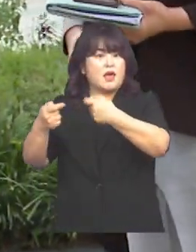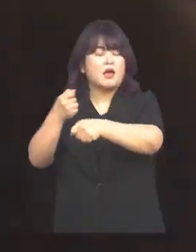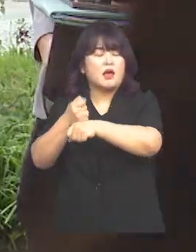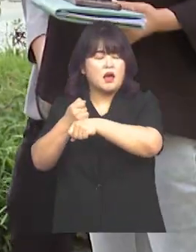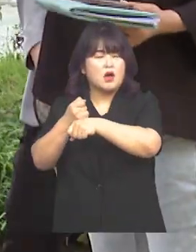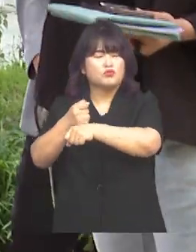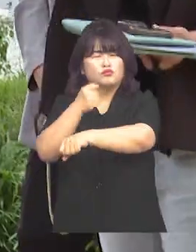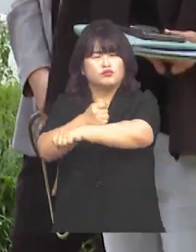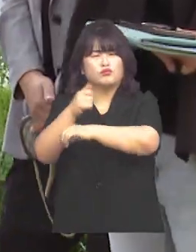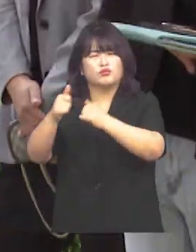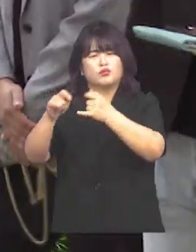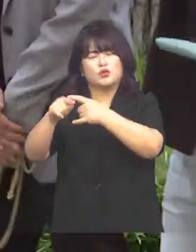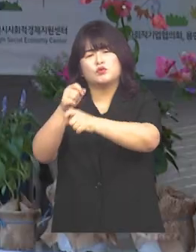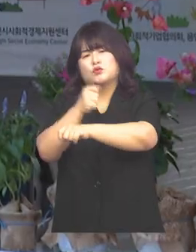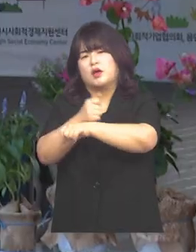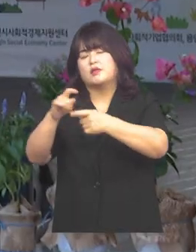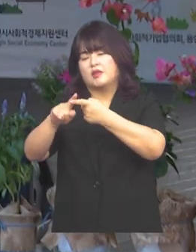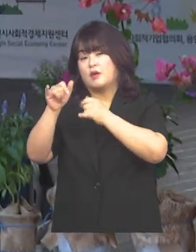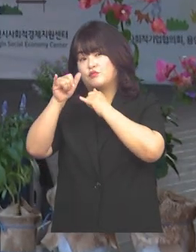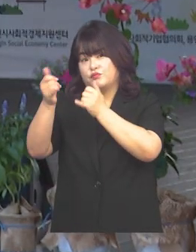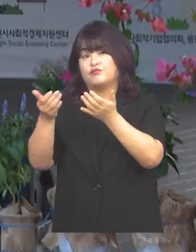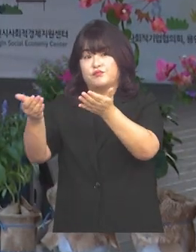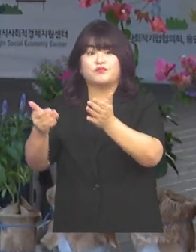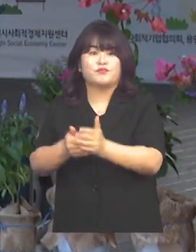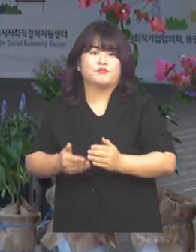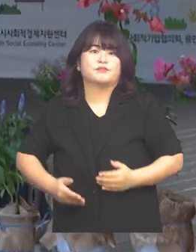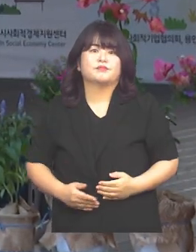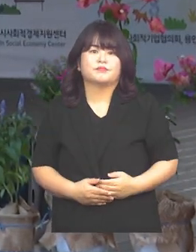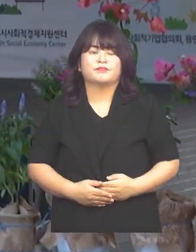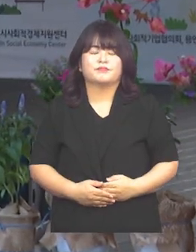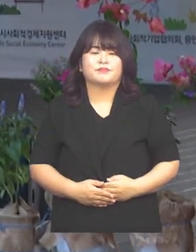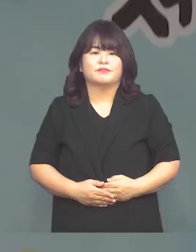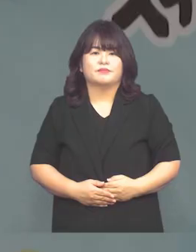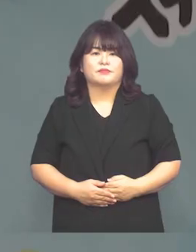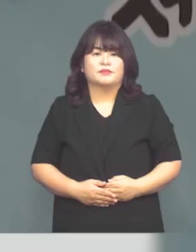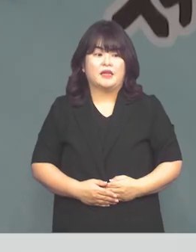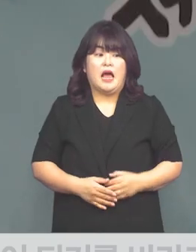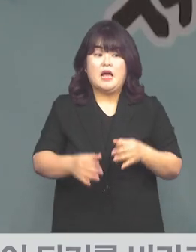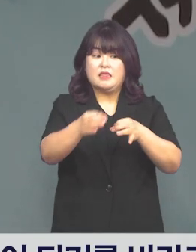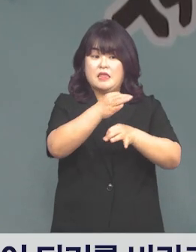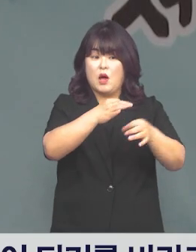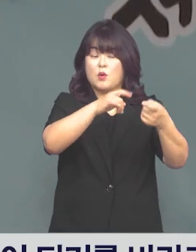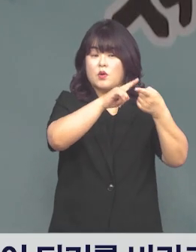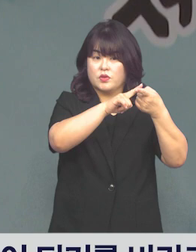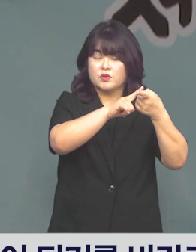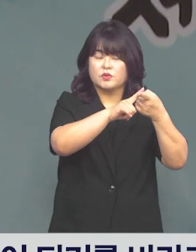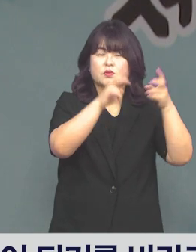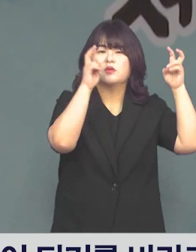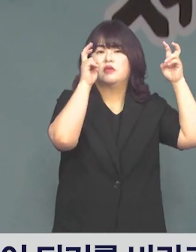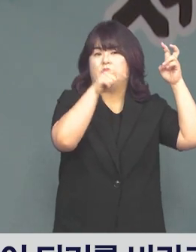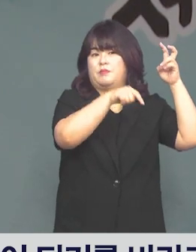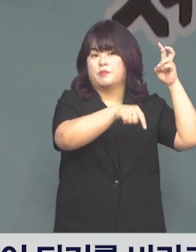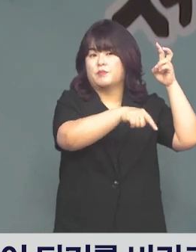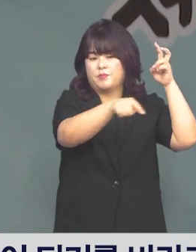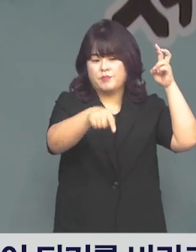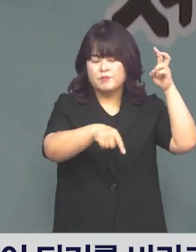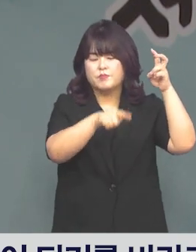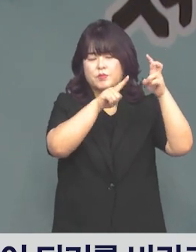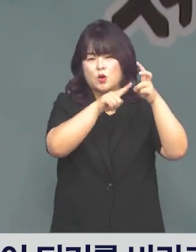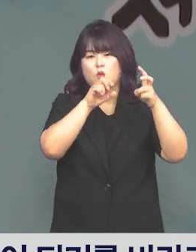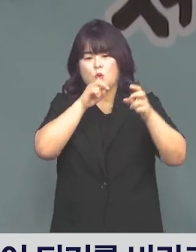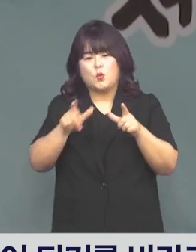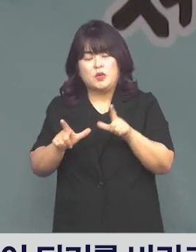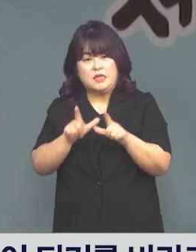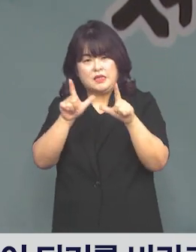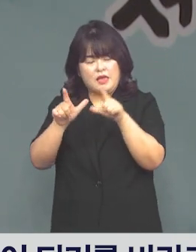사회적 경제 활성화에 기여한 공로자들에게 표창을 수여했습니다. 사회적 경제가 우리 용인의